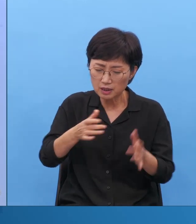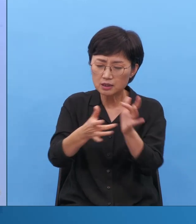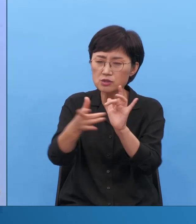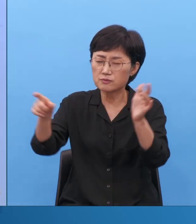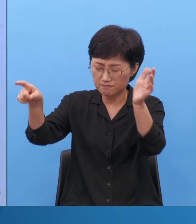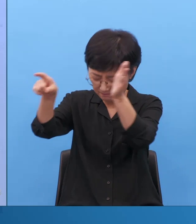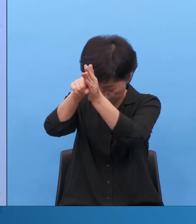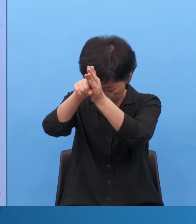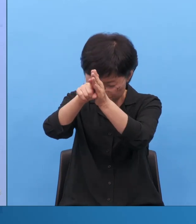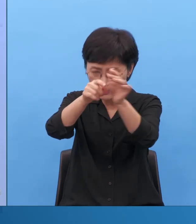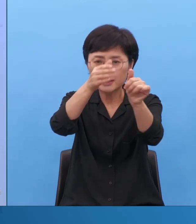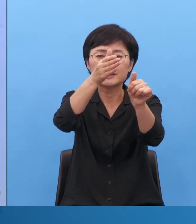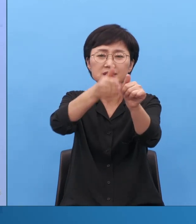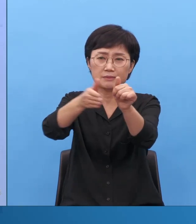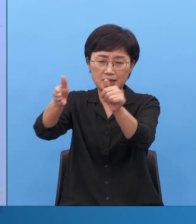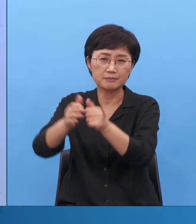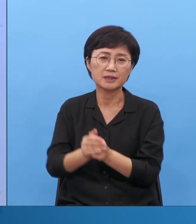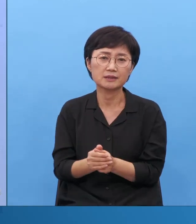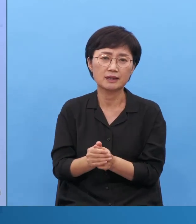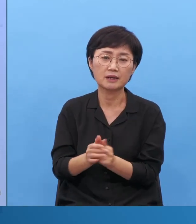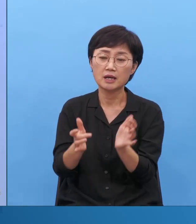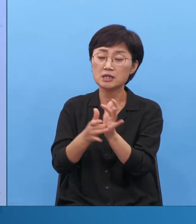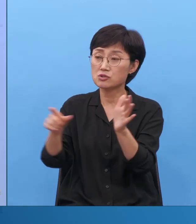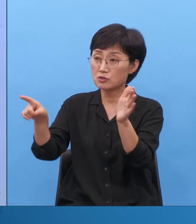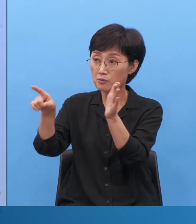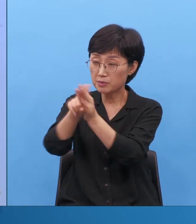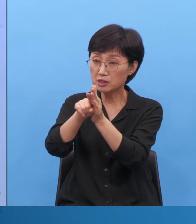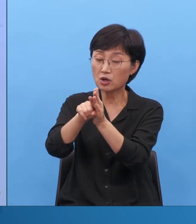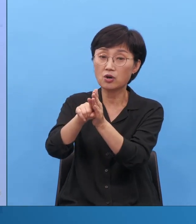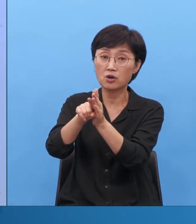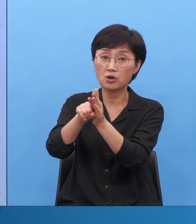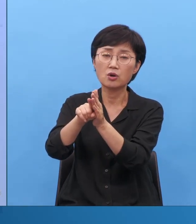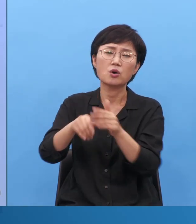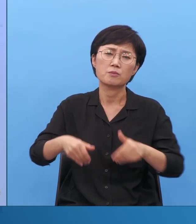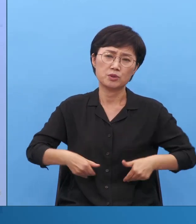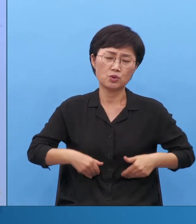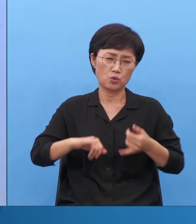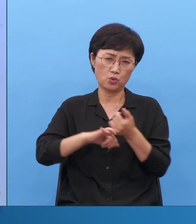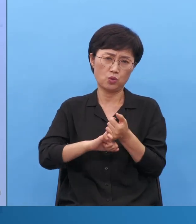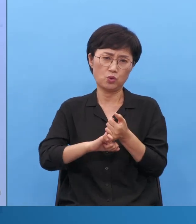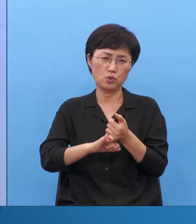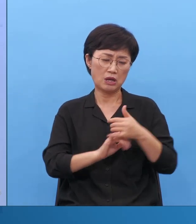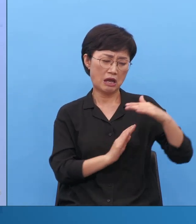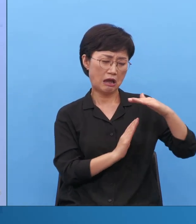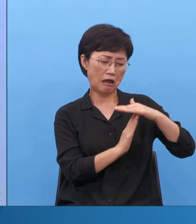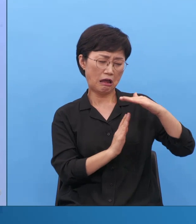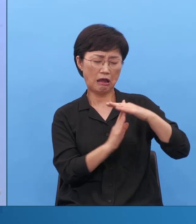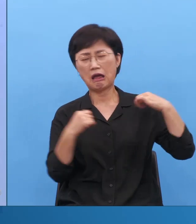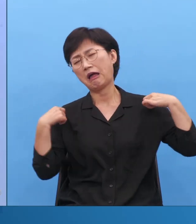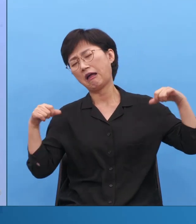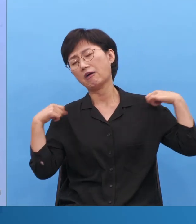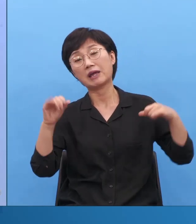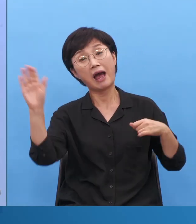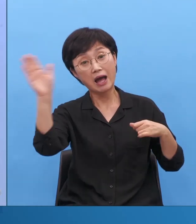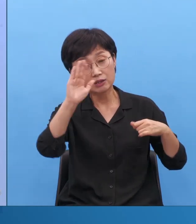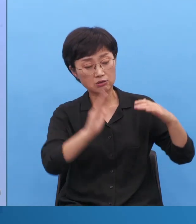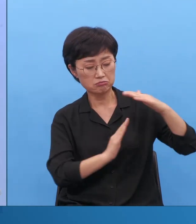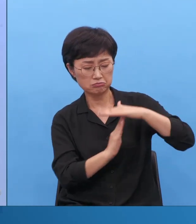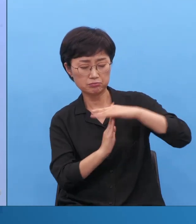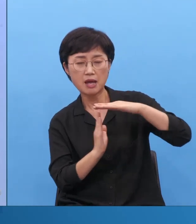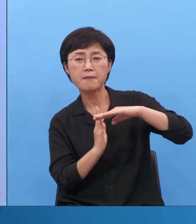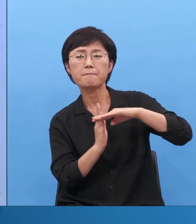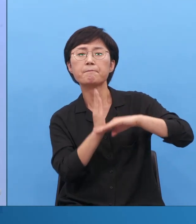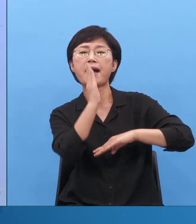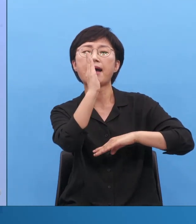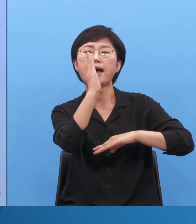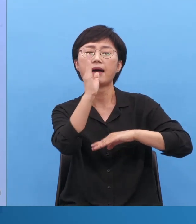You have to truly believe in Jesus, the transcending grace. 여러분의 육신과 질병과 산업이 진짜 하나님의 응답받아야 돼요. 초월적인 응답.